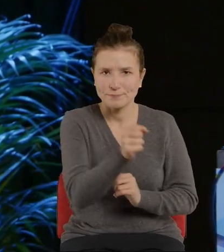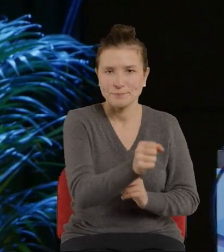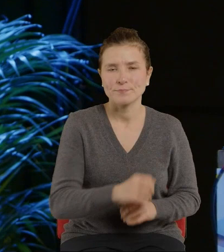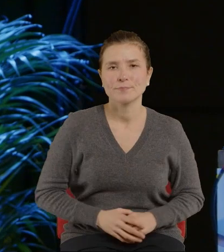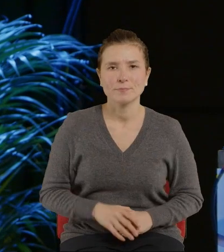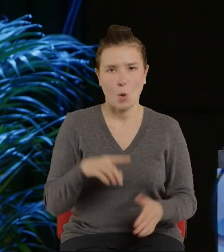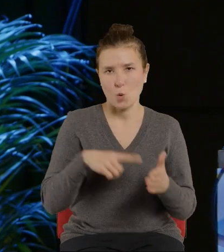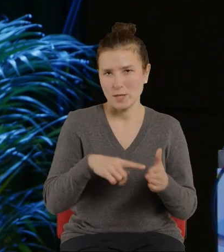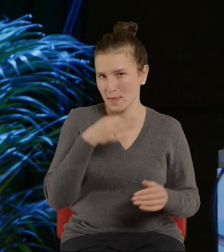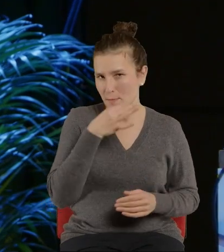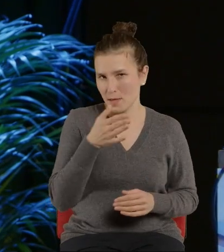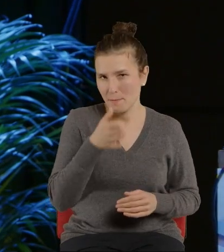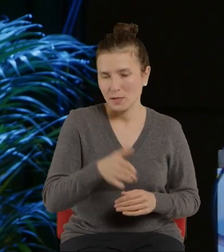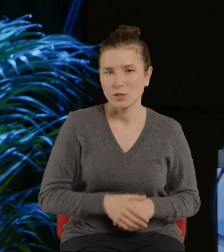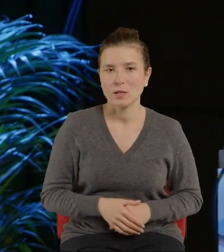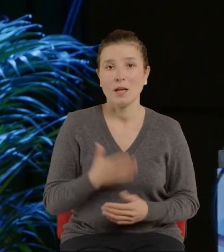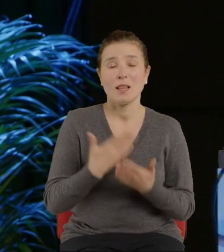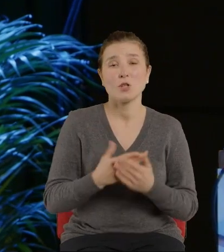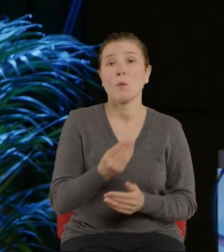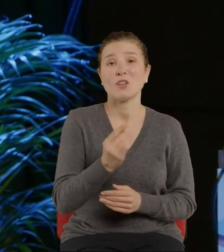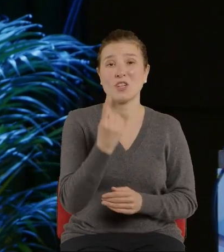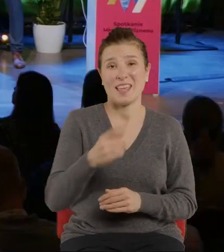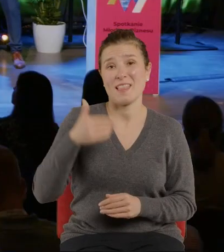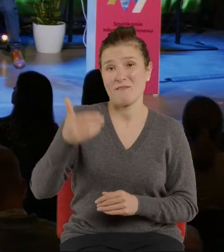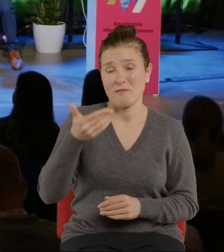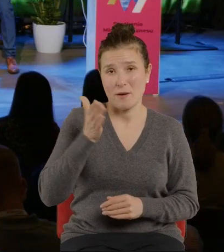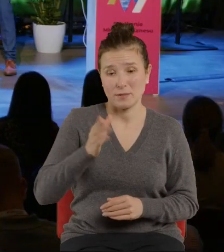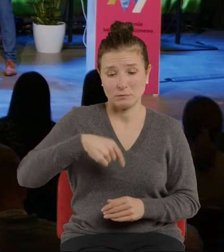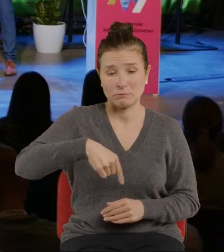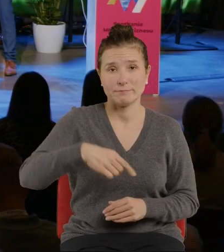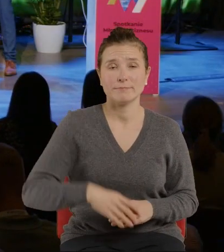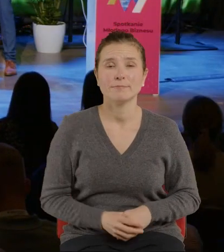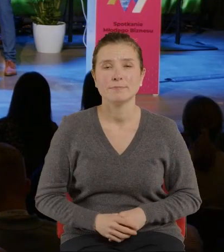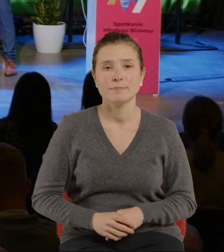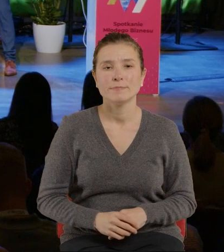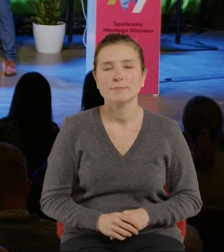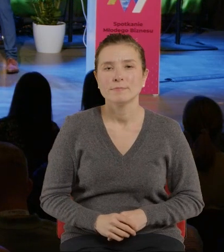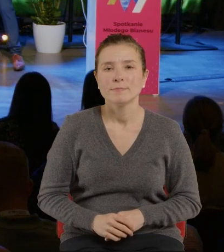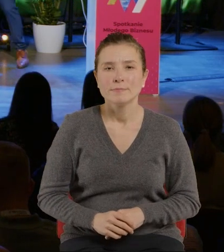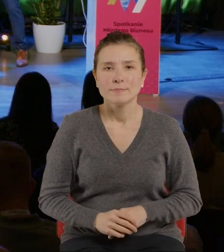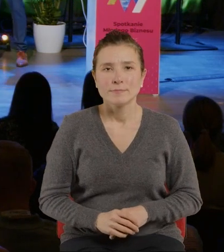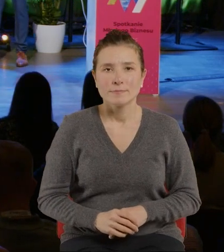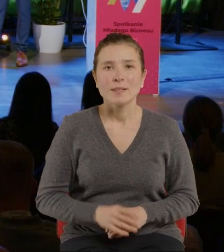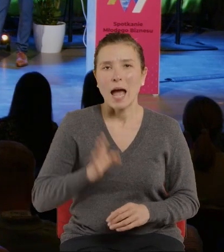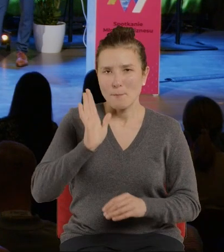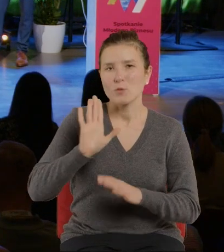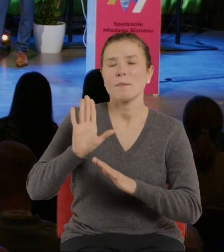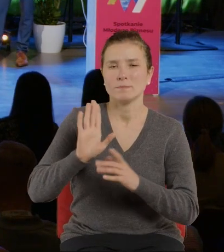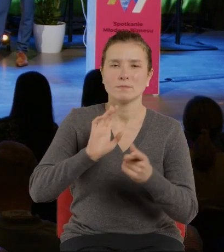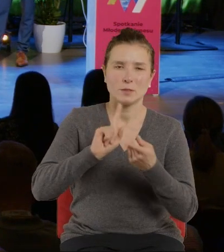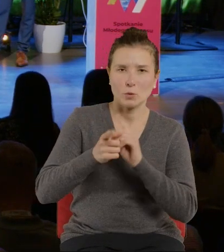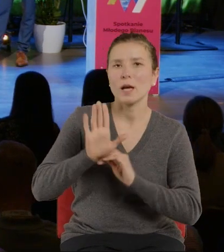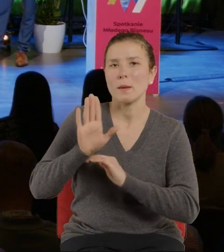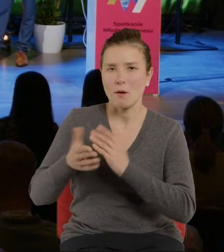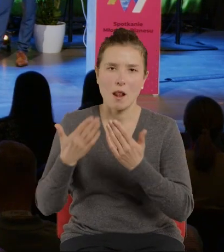będzie już ostatnie pytanie, ponieważ jeszcze jedna prelekcja przed nami. Ale jak wspomniałem, będzie okazja na networking. Dzień dobry,